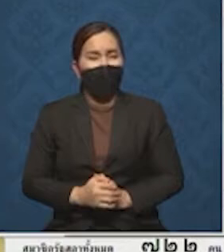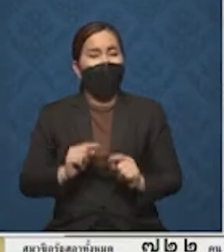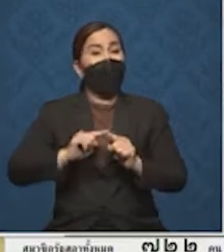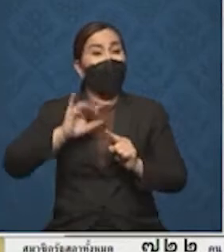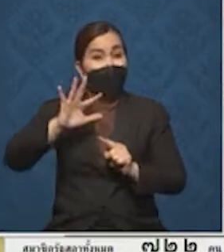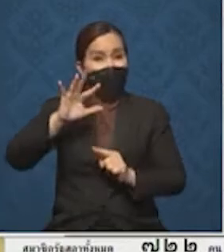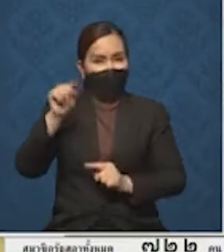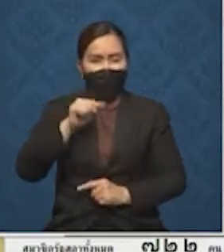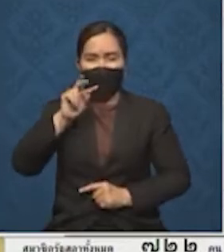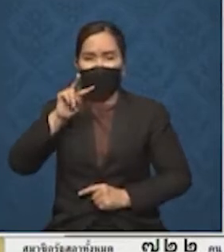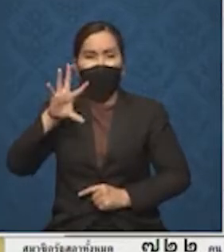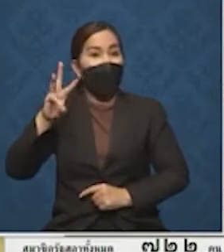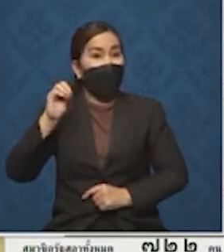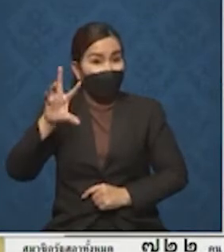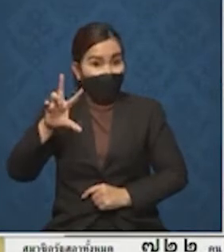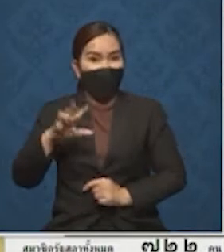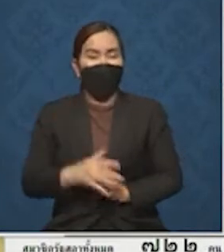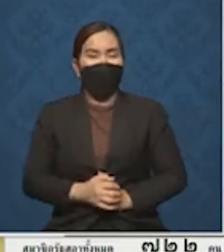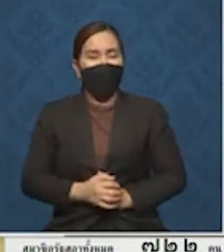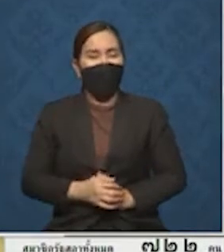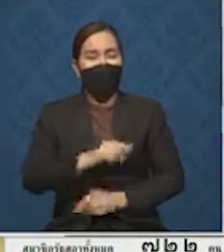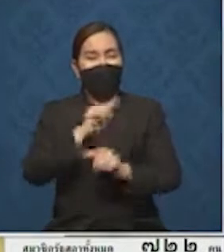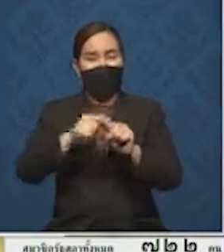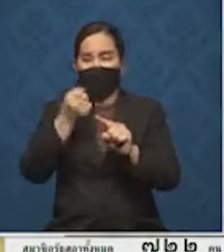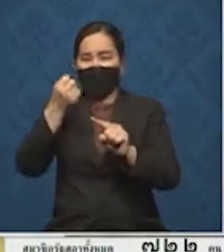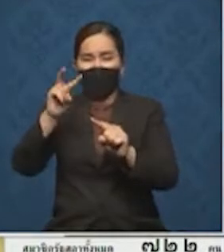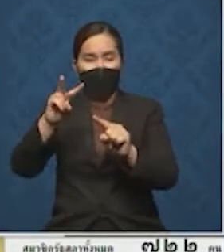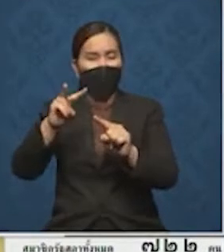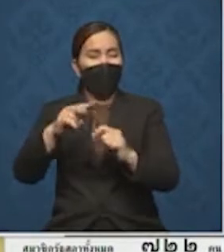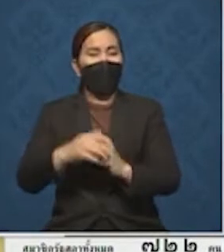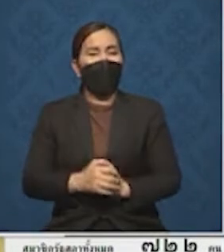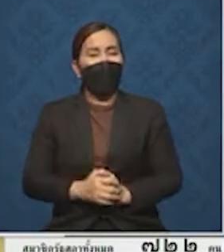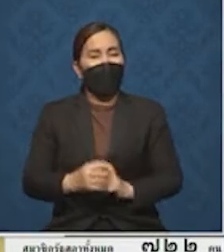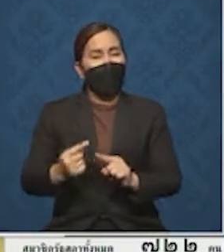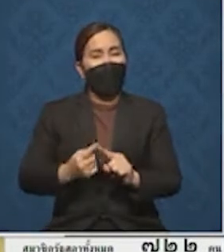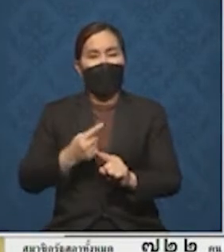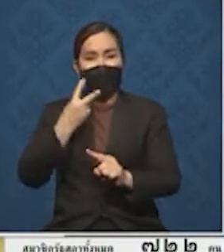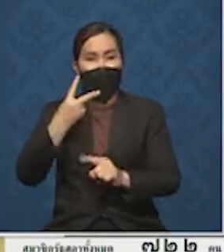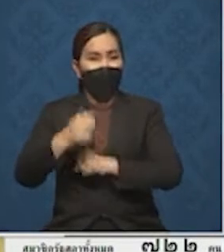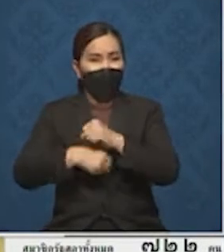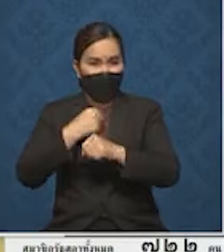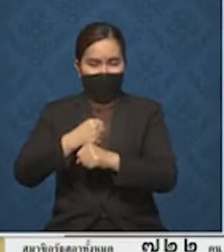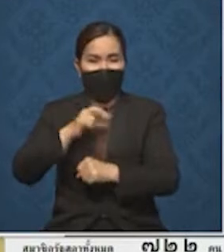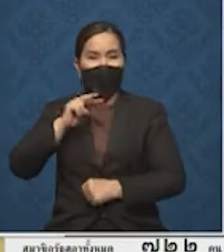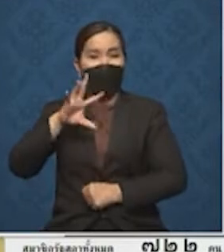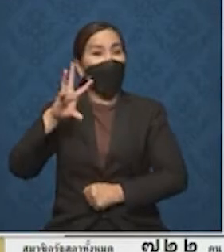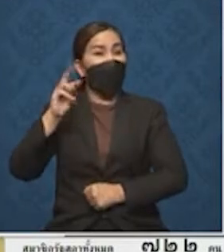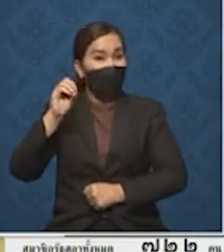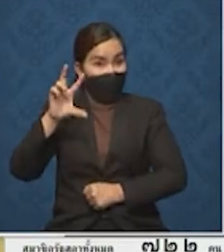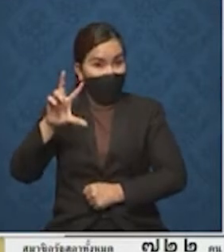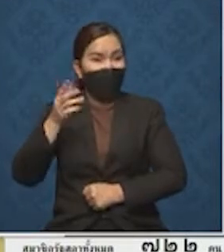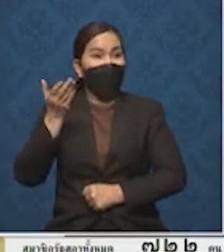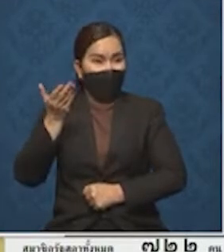ทับ 2,563 ลงวที่ 12 กรุมภาพั 2,563